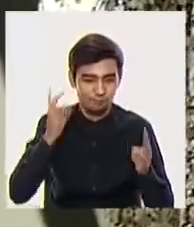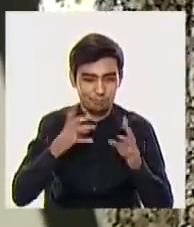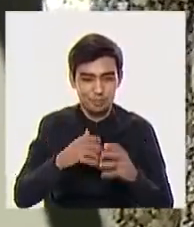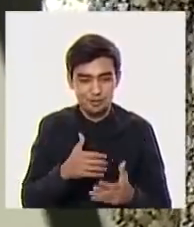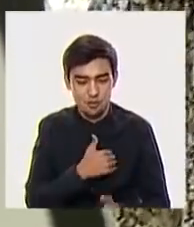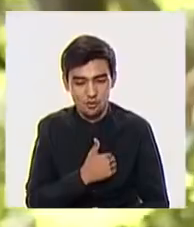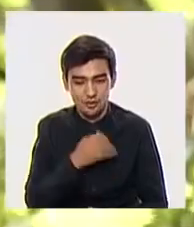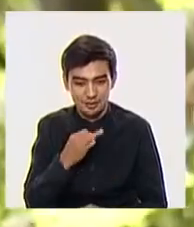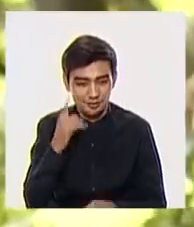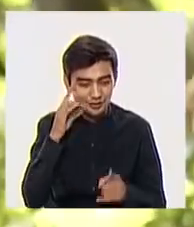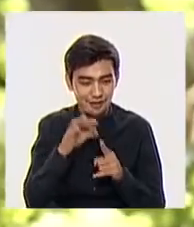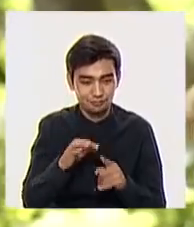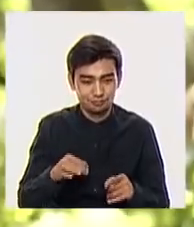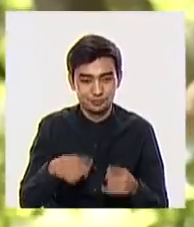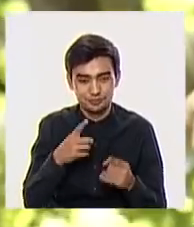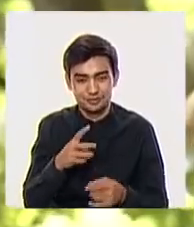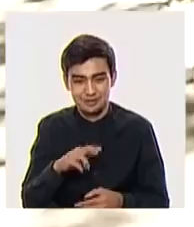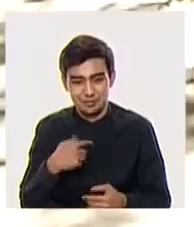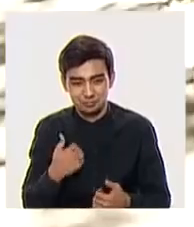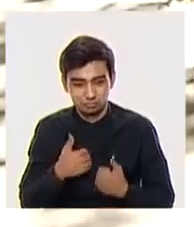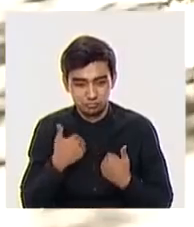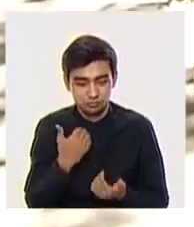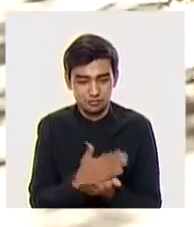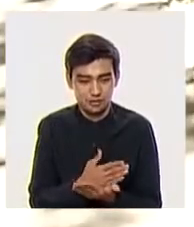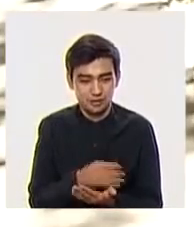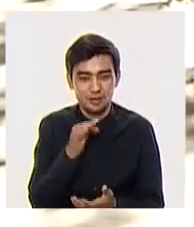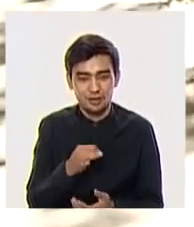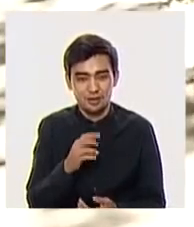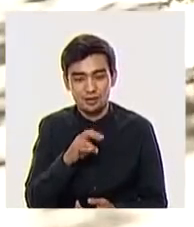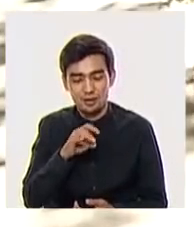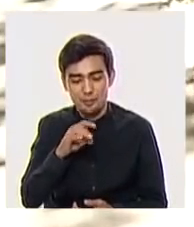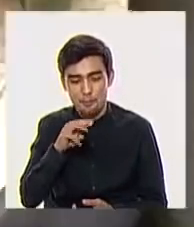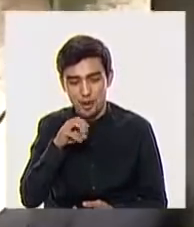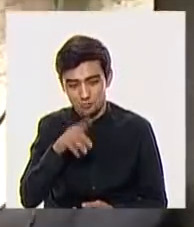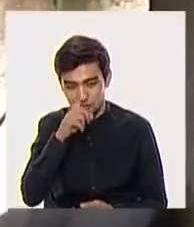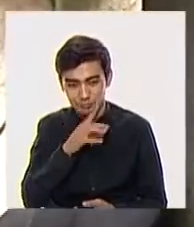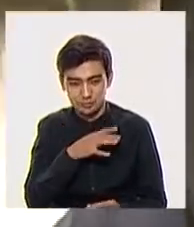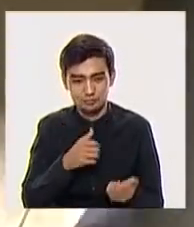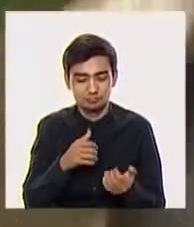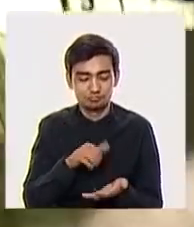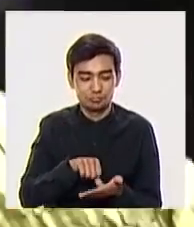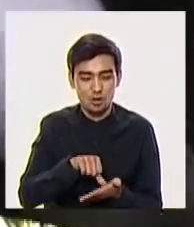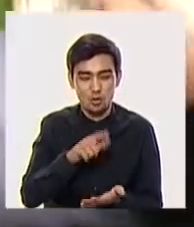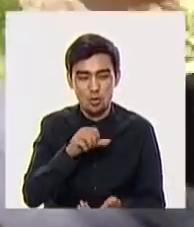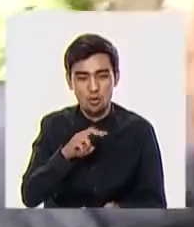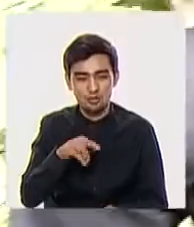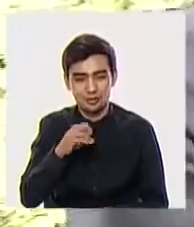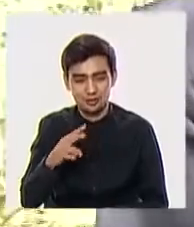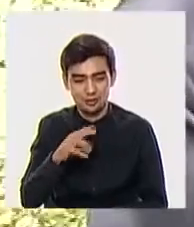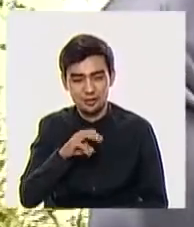сол мақсаттарын орындау үшін бар күштерін салуда. Айта кетейік, наурыз айында өткен Golden Time талант